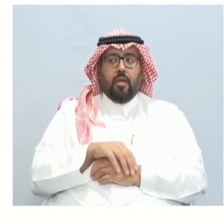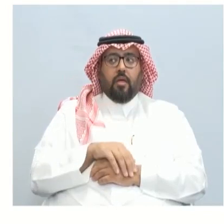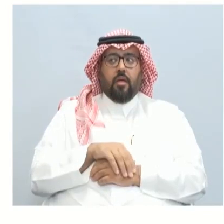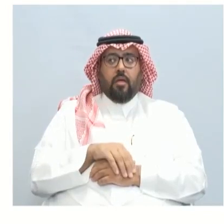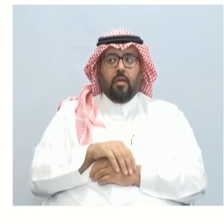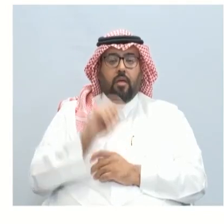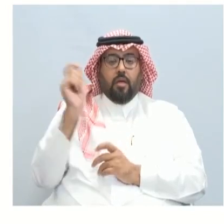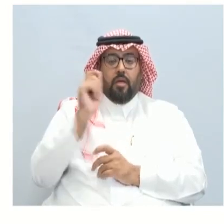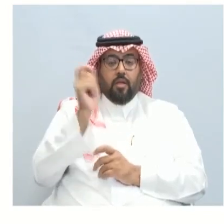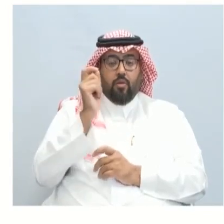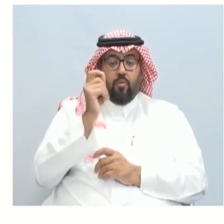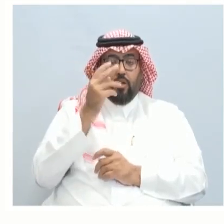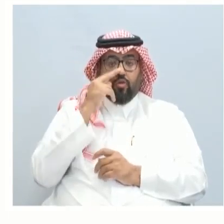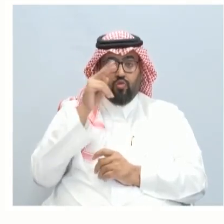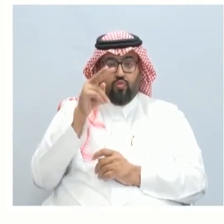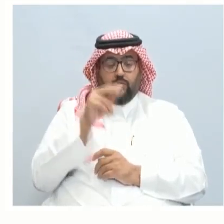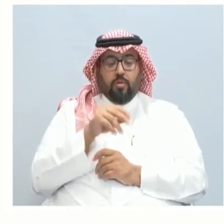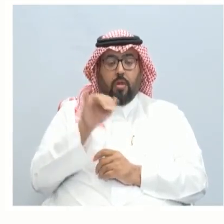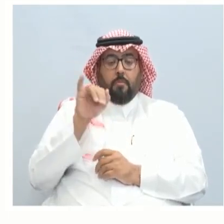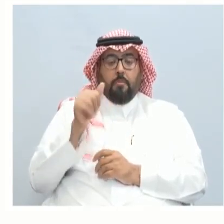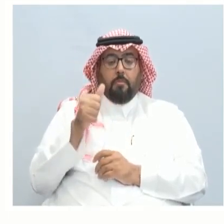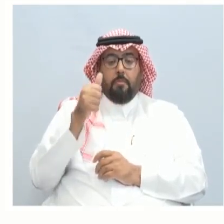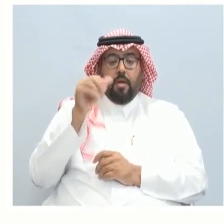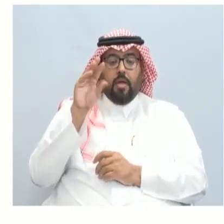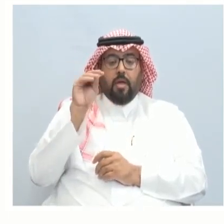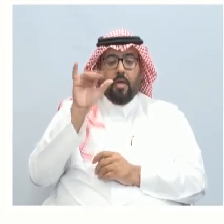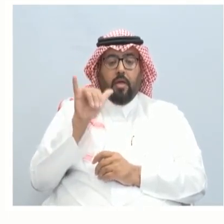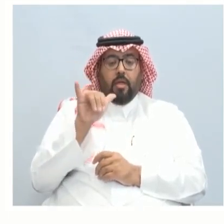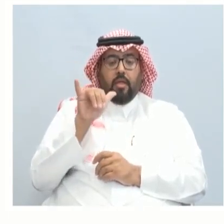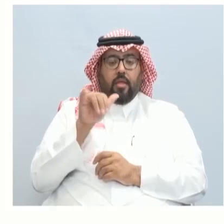اكتبها لكم ابنائي ما هي